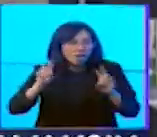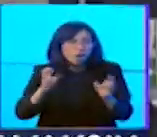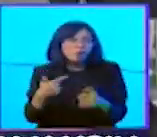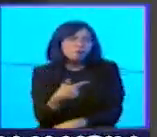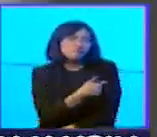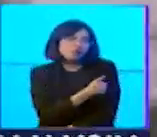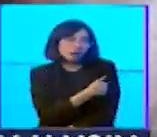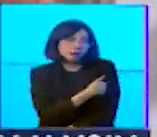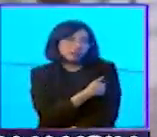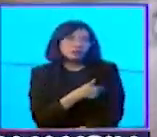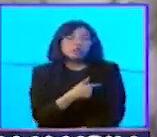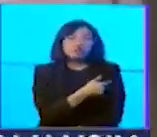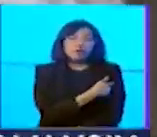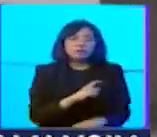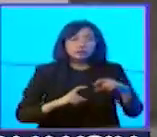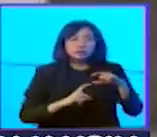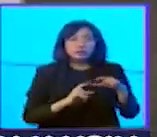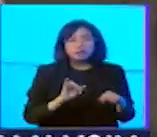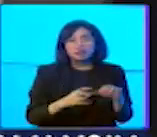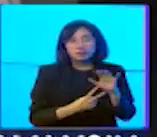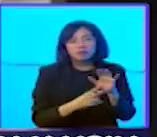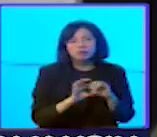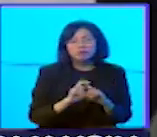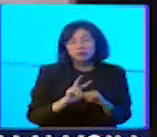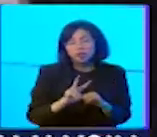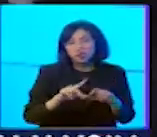CanSino, Sinovac, dan Sinopharma asal Cina, serta